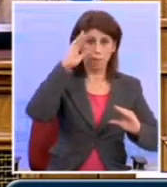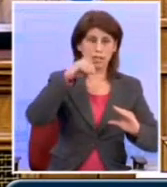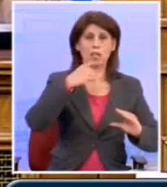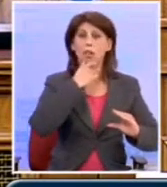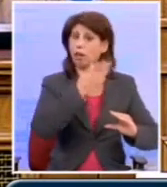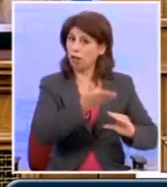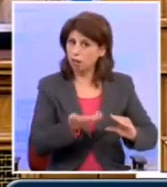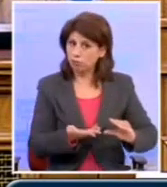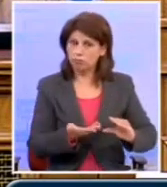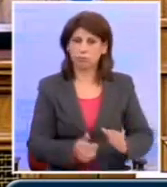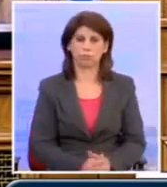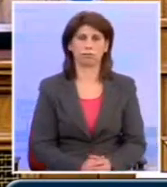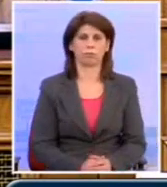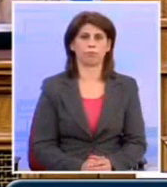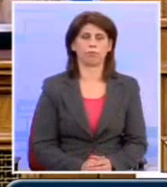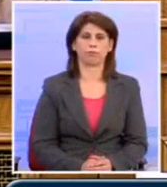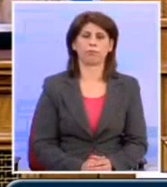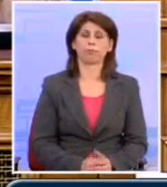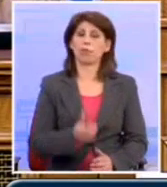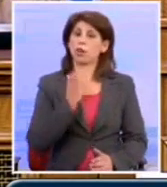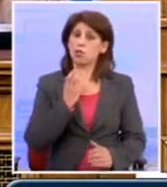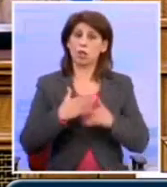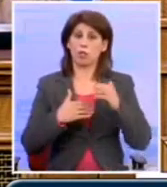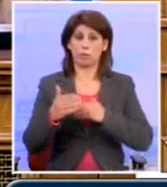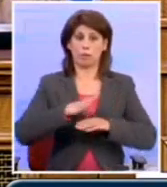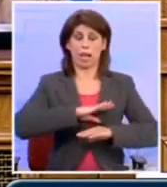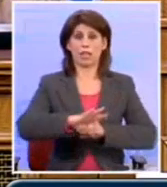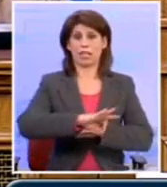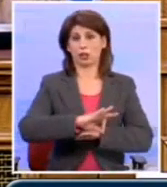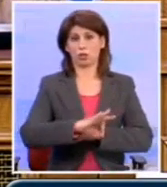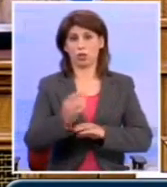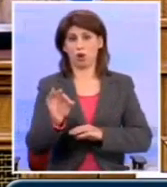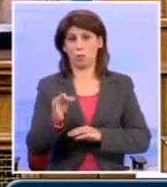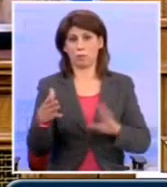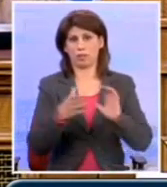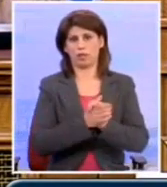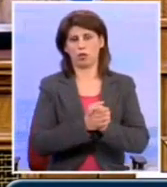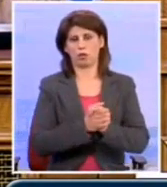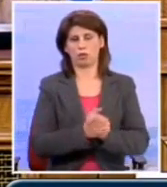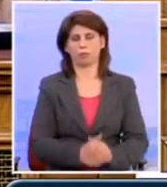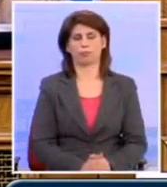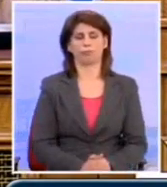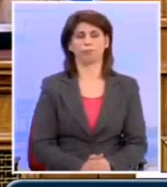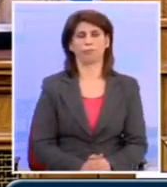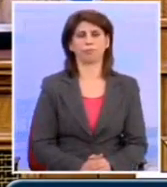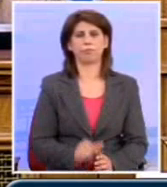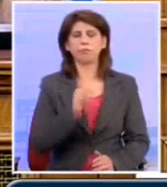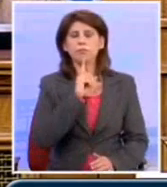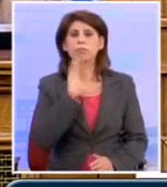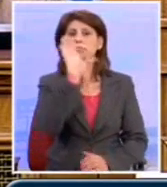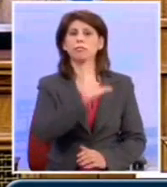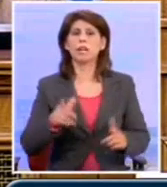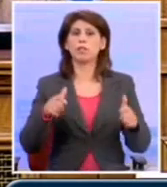Βρετανία. Σοβαρά δομημένες αρχιτεκτονικά νομισματικές ανώσεις. Ήταν σαν στην